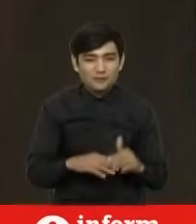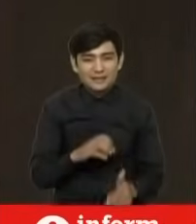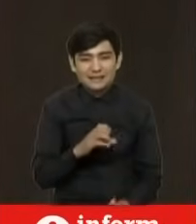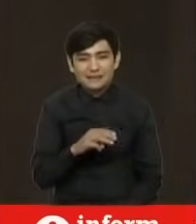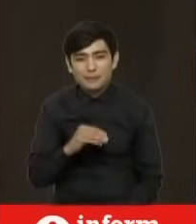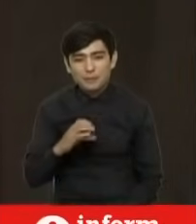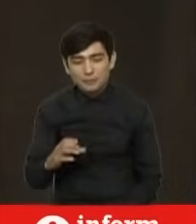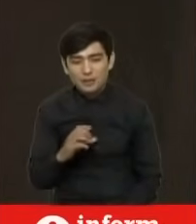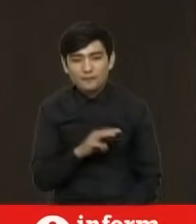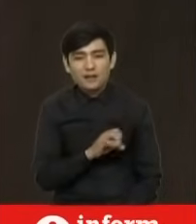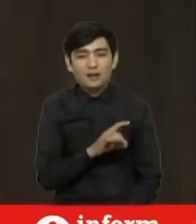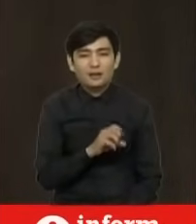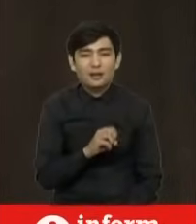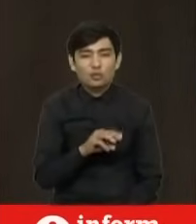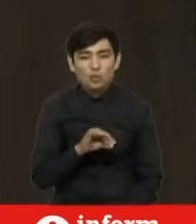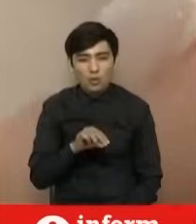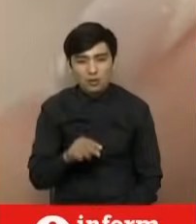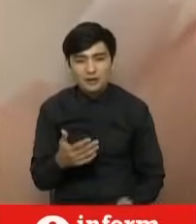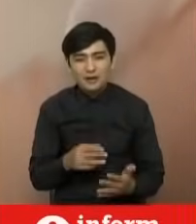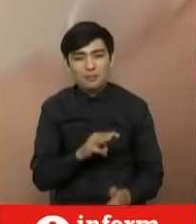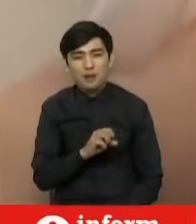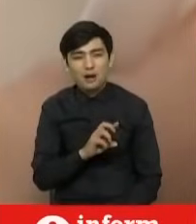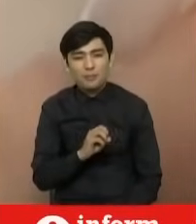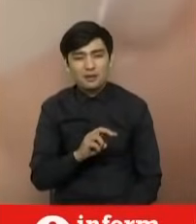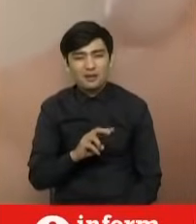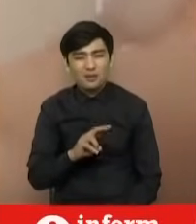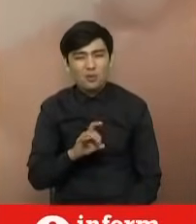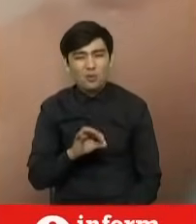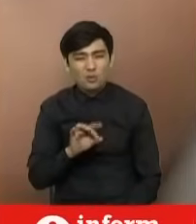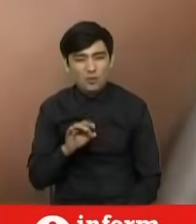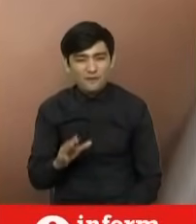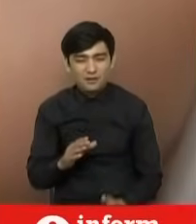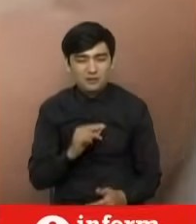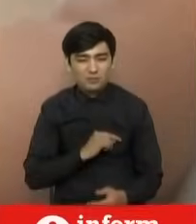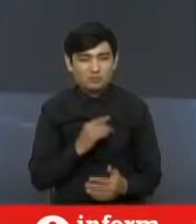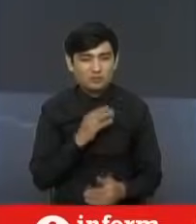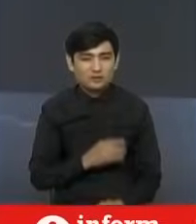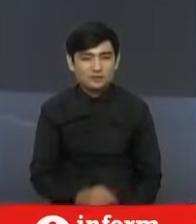SMM-специалист, таргетолог и мобилограф. Ануар Мангельдинов, Сергей Шуйский, Информбюро.